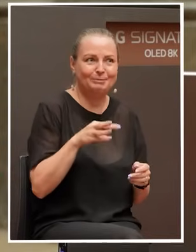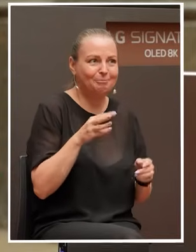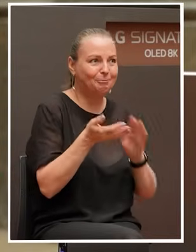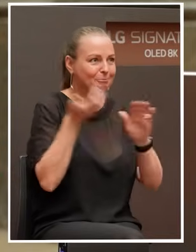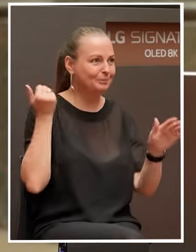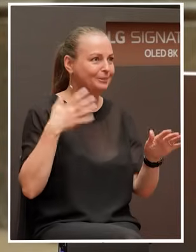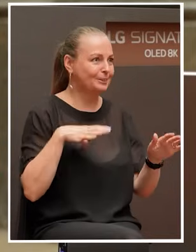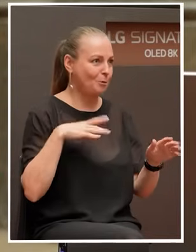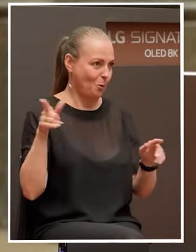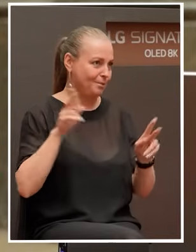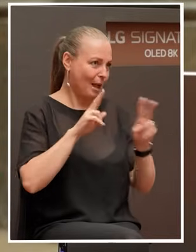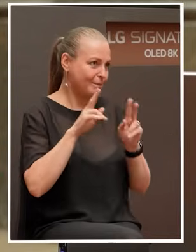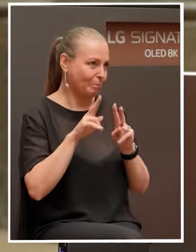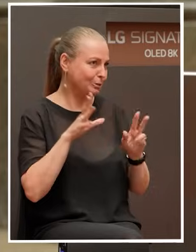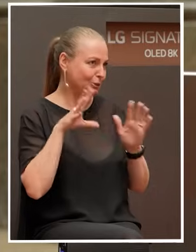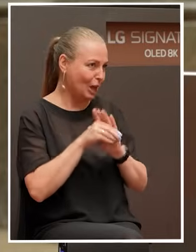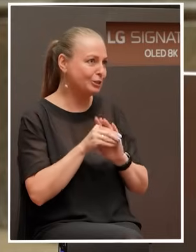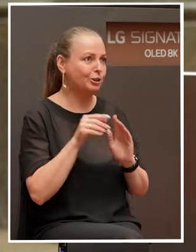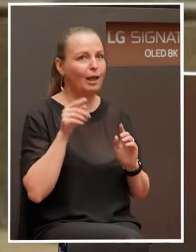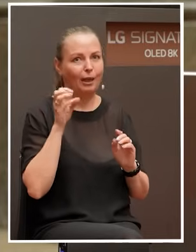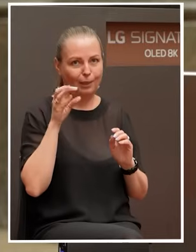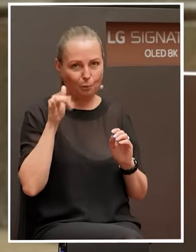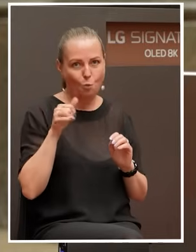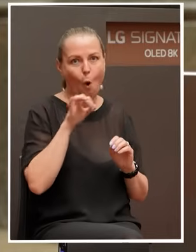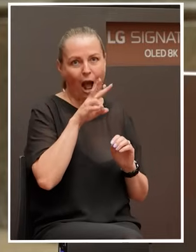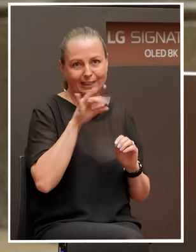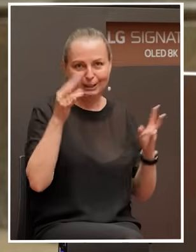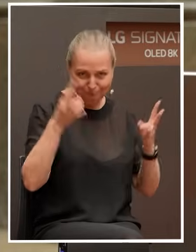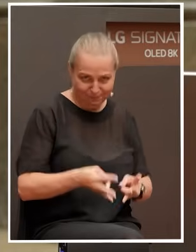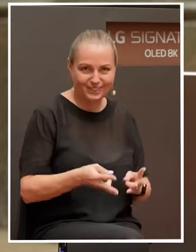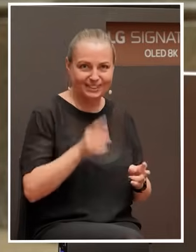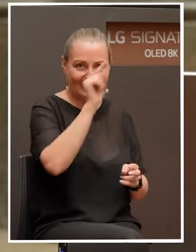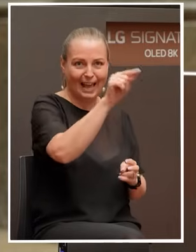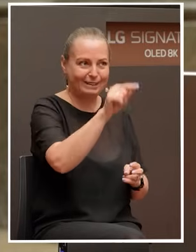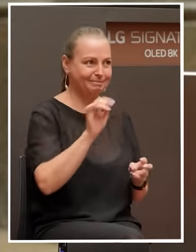их туда написал, то, наверное, они ему там нужны. Нужны, конечно.